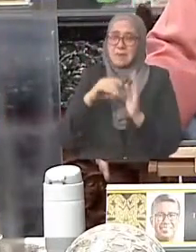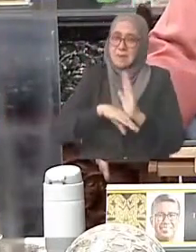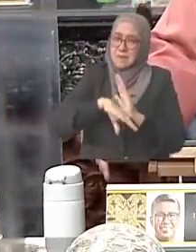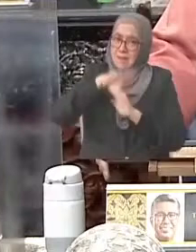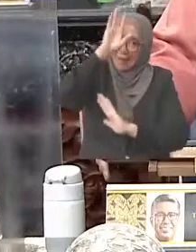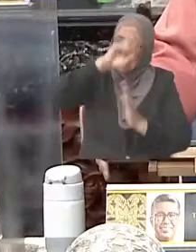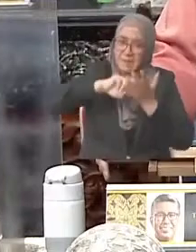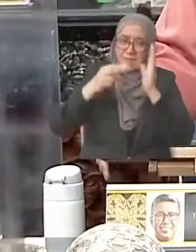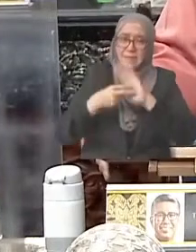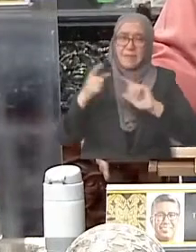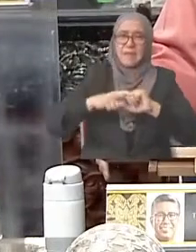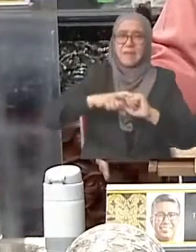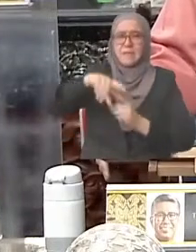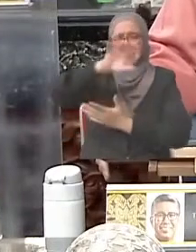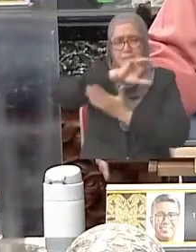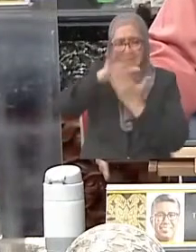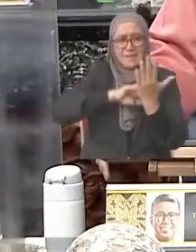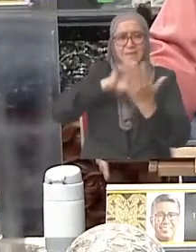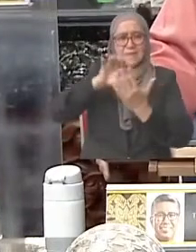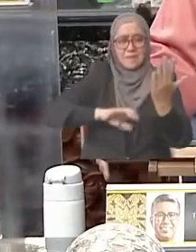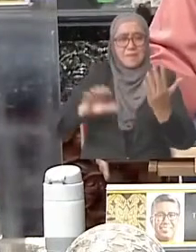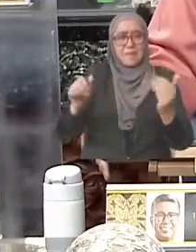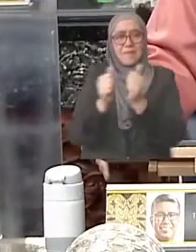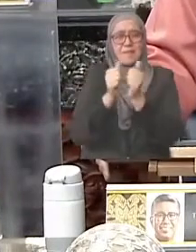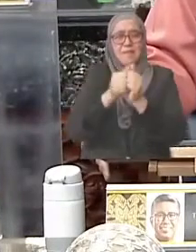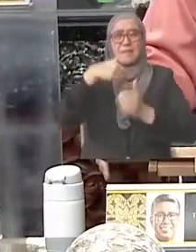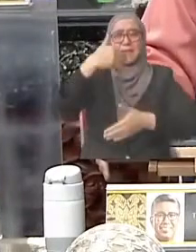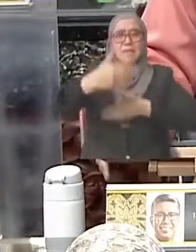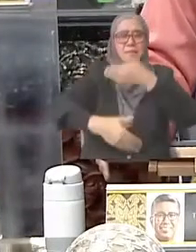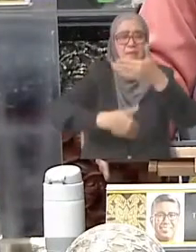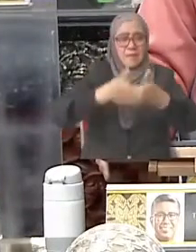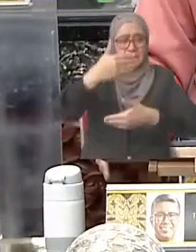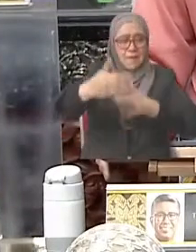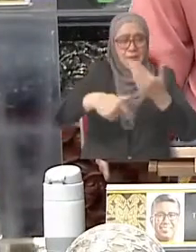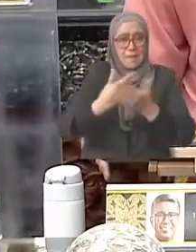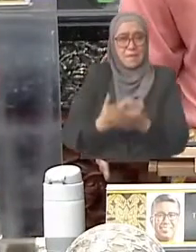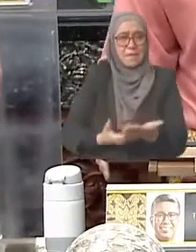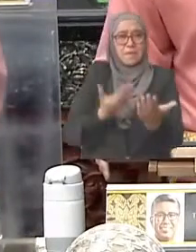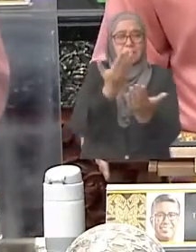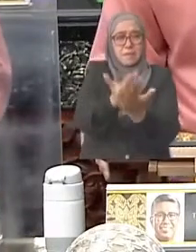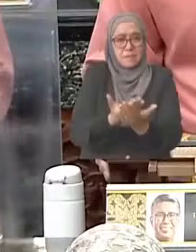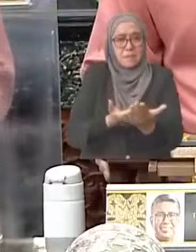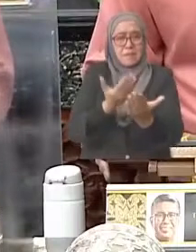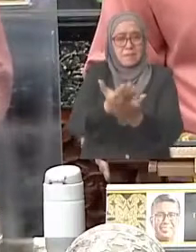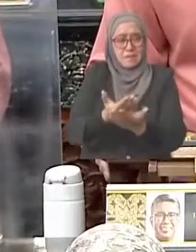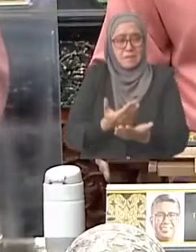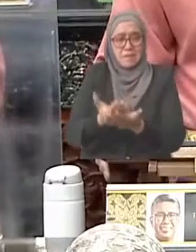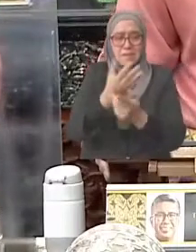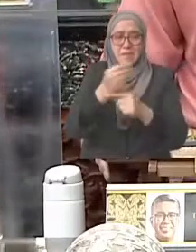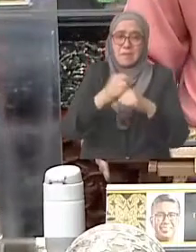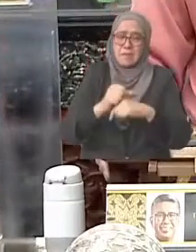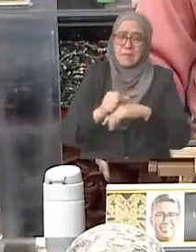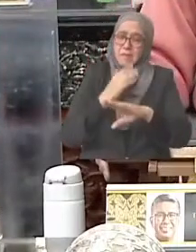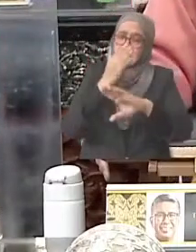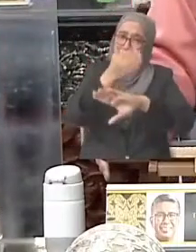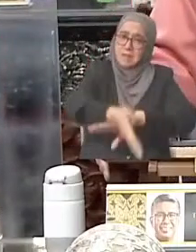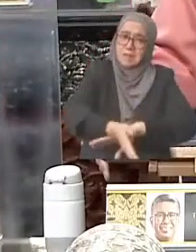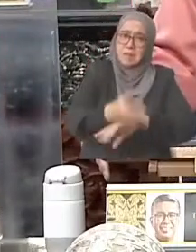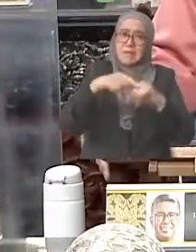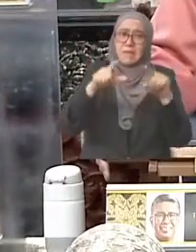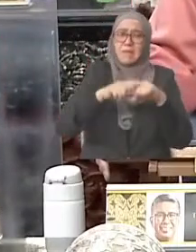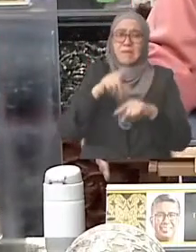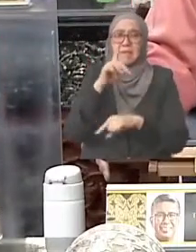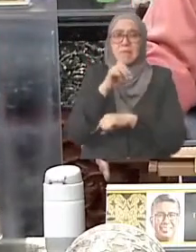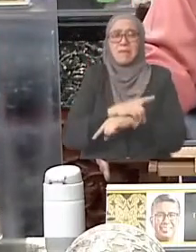80cc Sumbang saran bersama-sama Aliya hormat merentasi doktrin politik tak kira kerajaan maupun